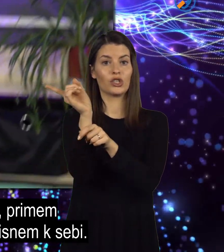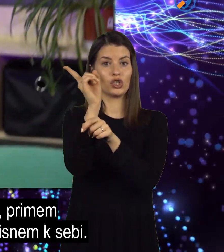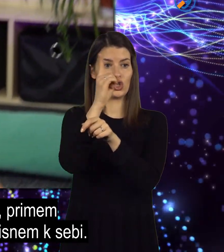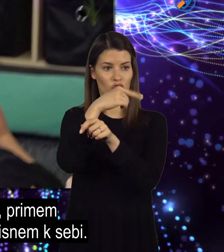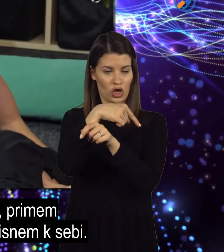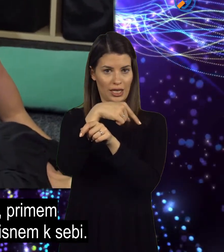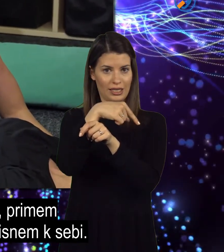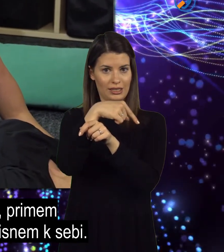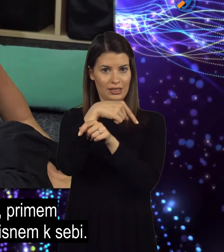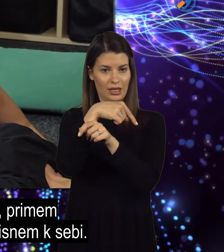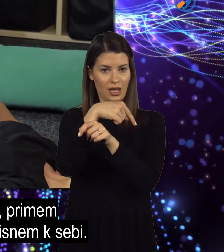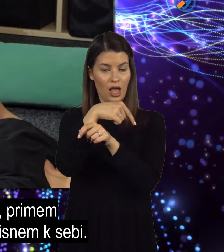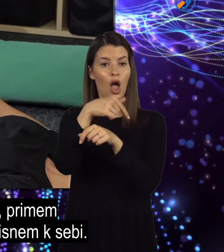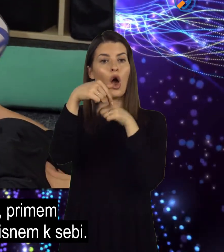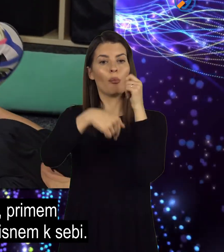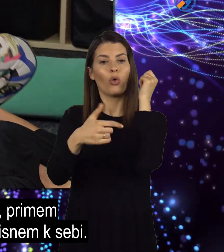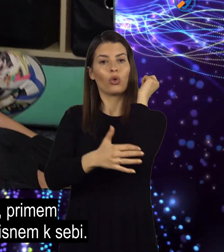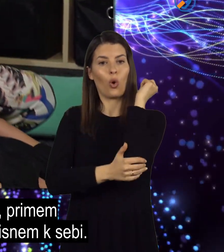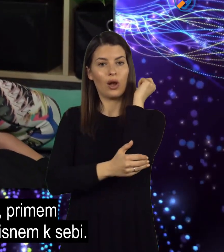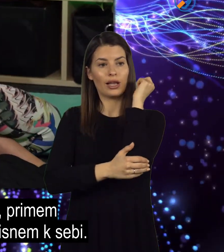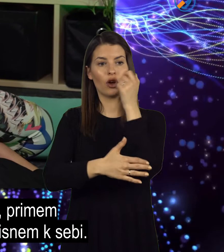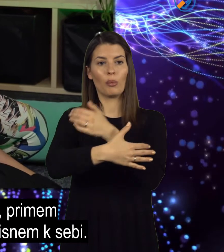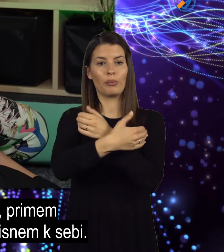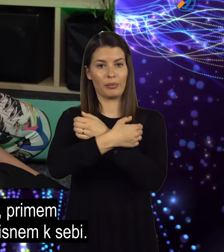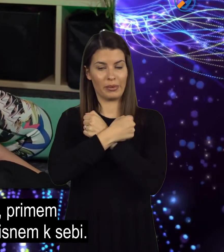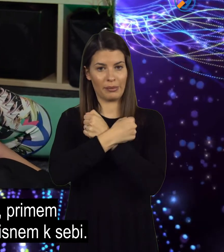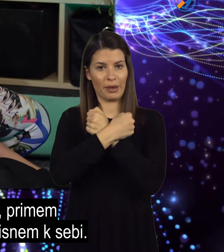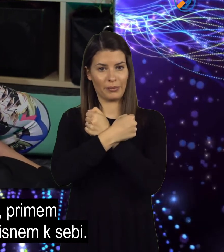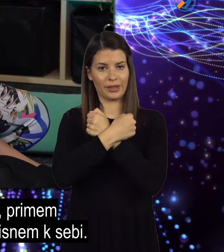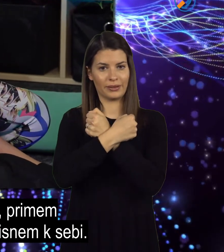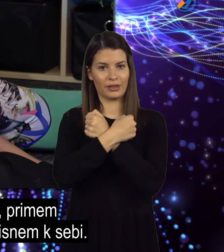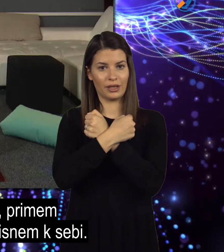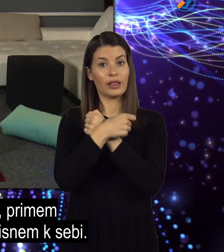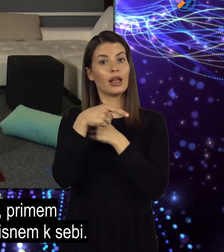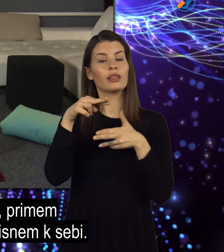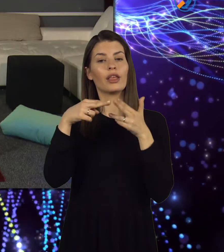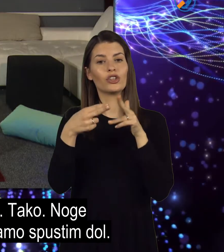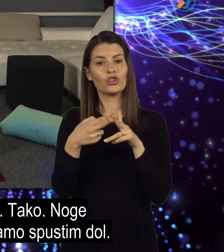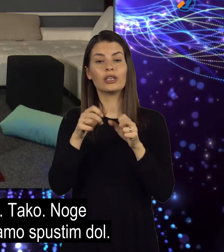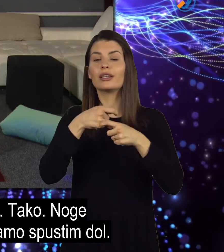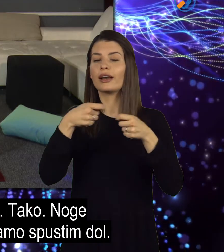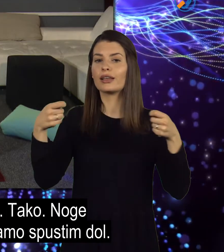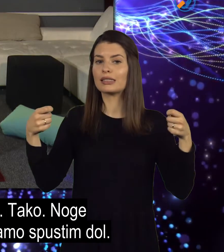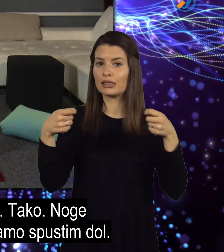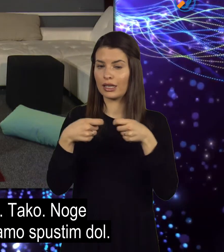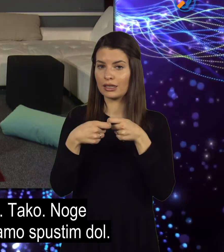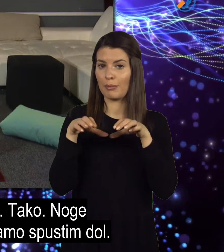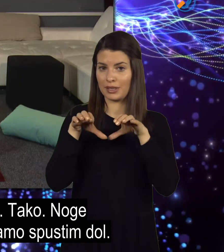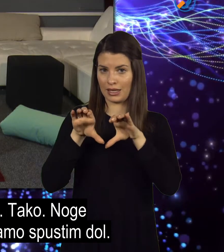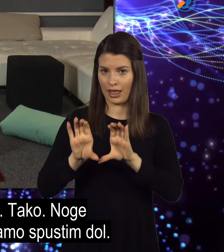Nogo dam čez, primem pod kolenom in pritisnem k sebi. Raztezam zadnjico.